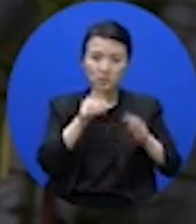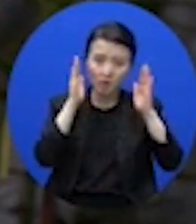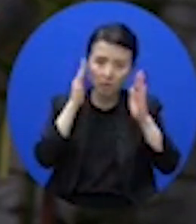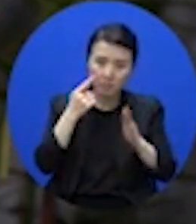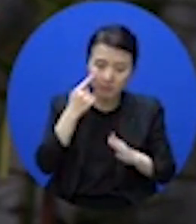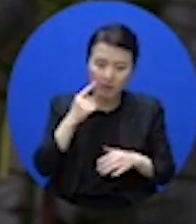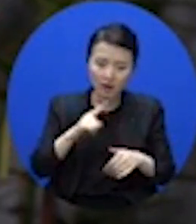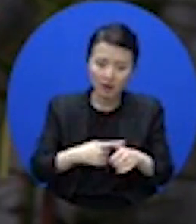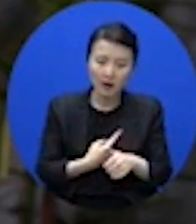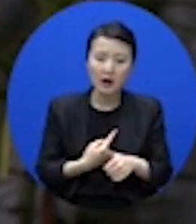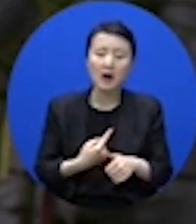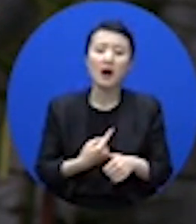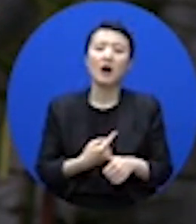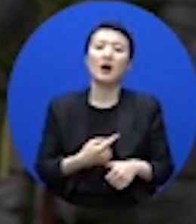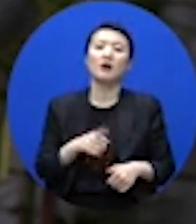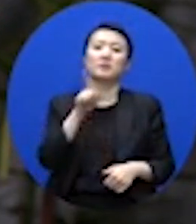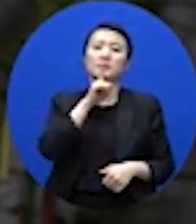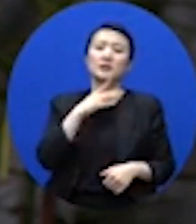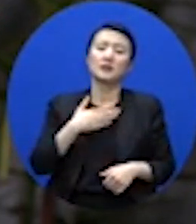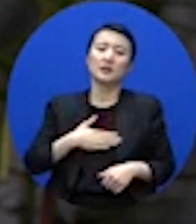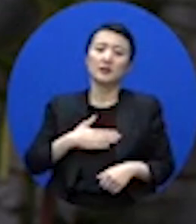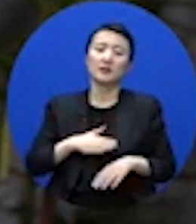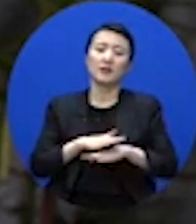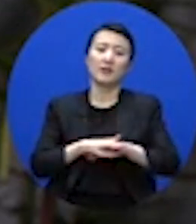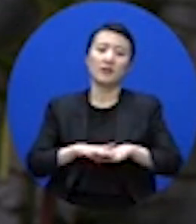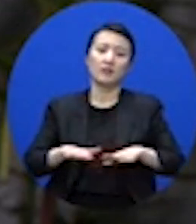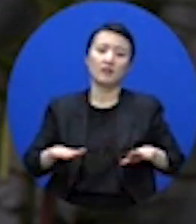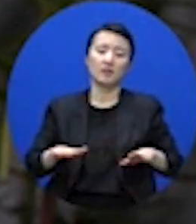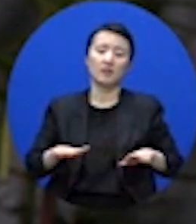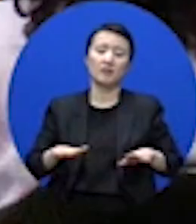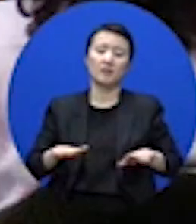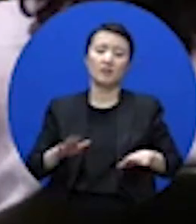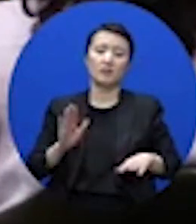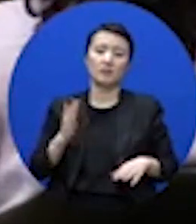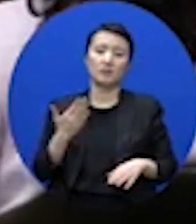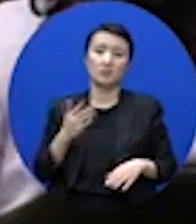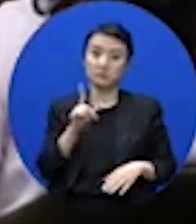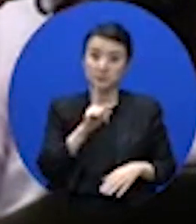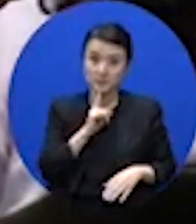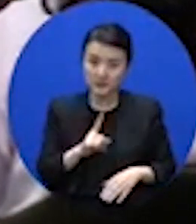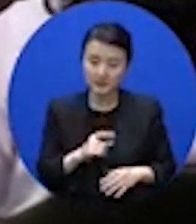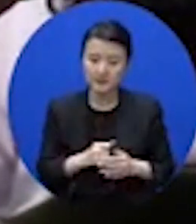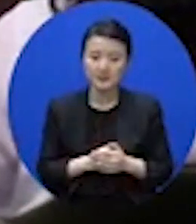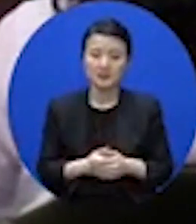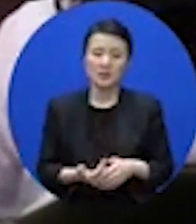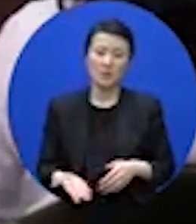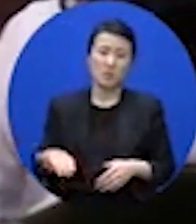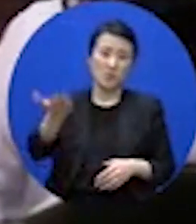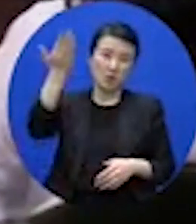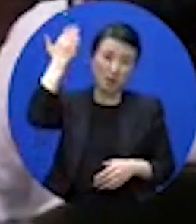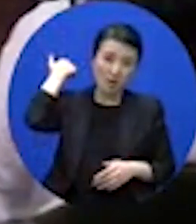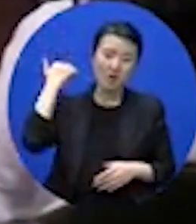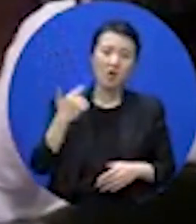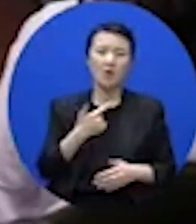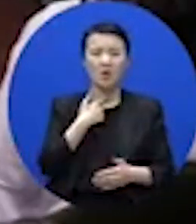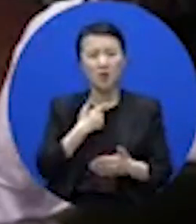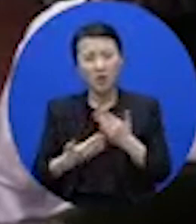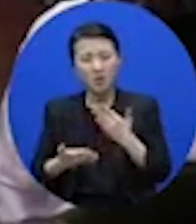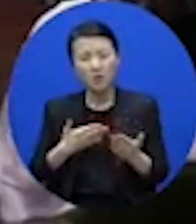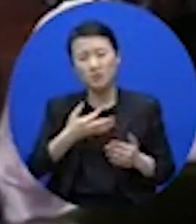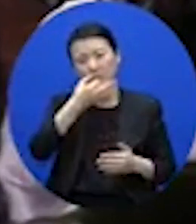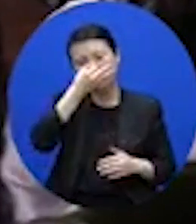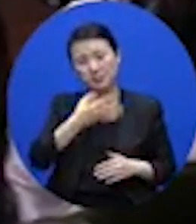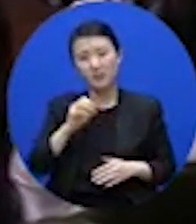이런 것들이 하나하나 해결되기 시작했어요. 왜냐? 그 과거에 너무 많은 어려운